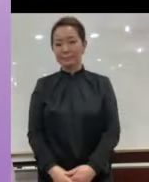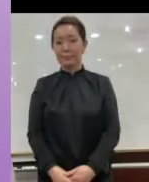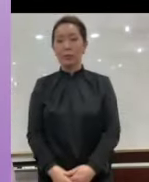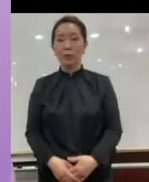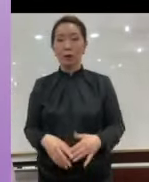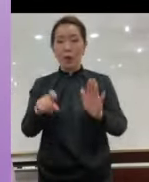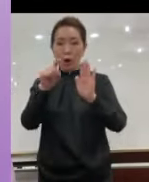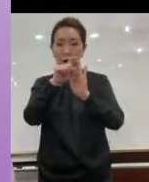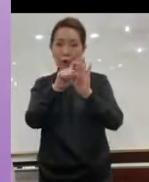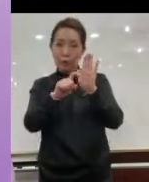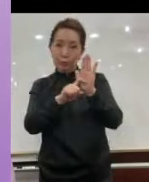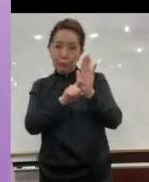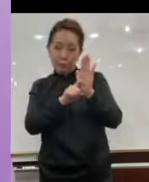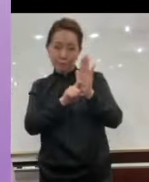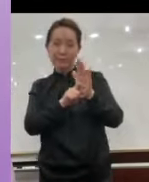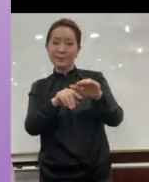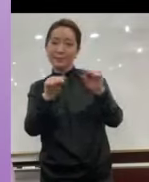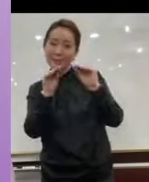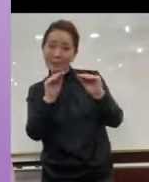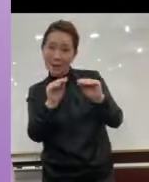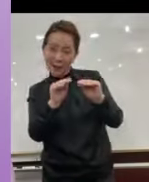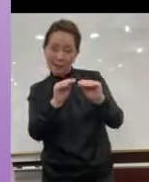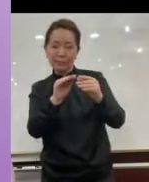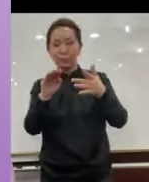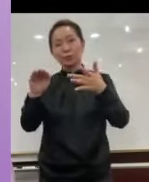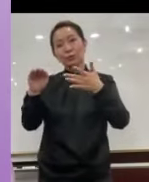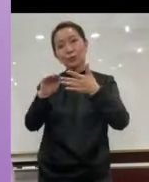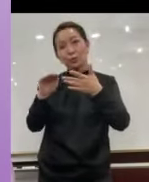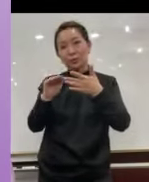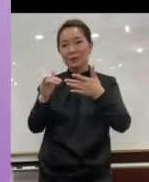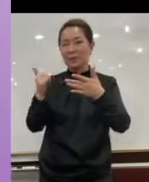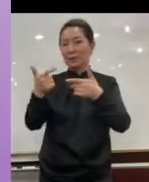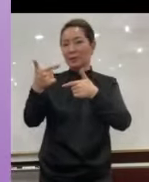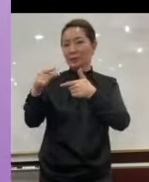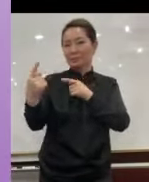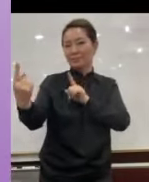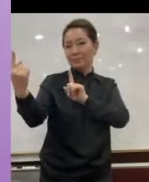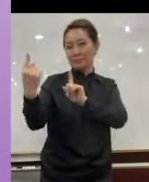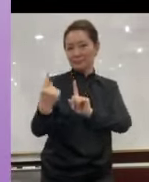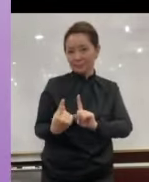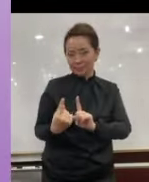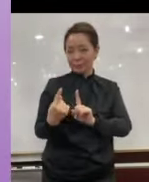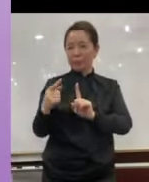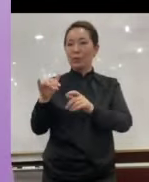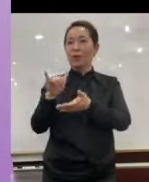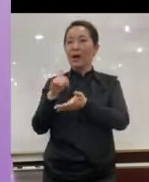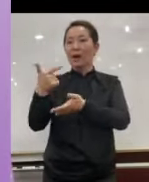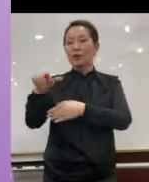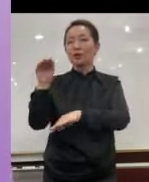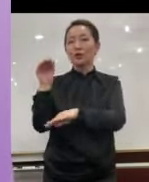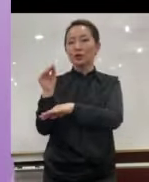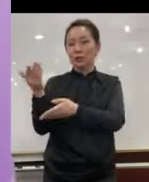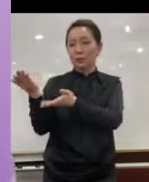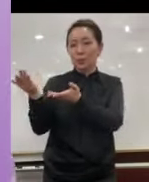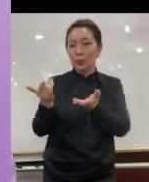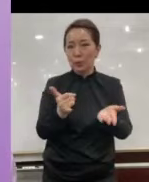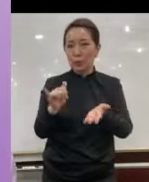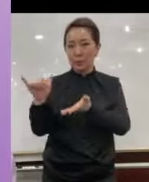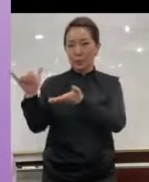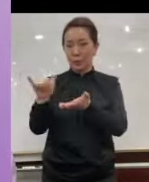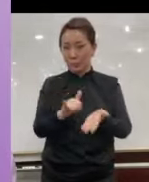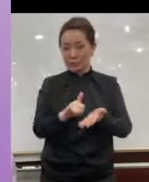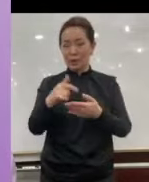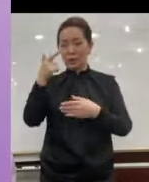За хөтөлбөрийнхээ дундуур бид нэр зарим тохиолдолд одоо зочин урьж оруулах бодолтой байгаа. Монголын одоо